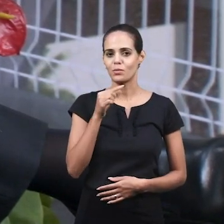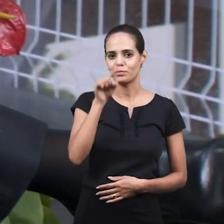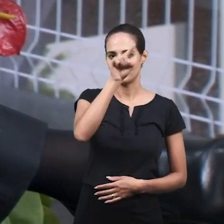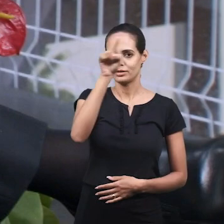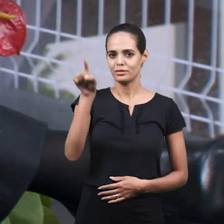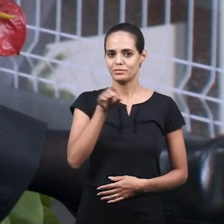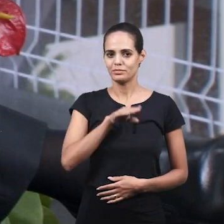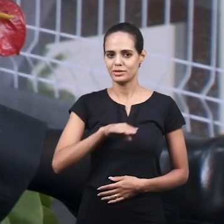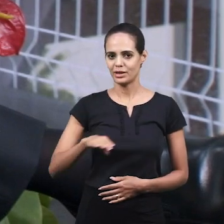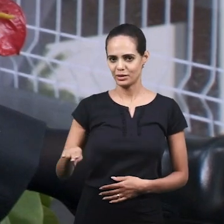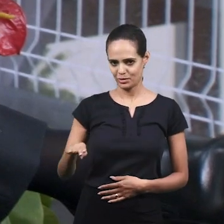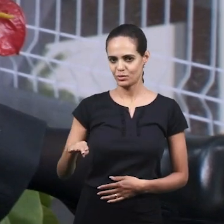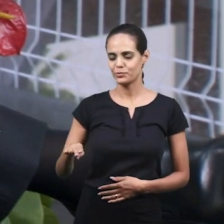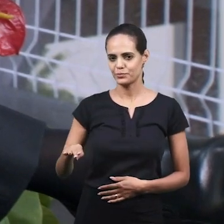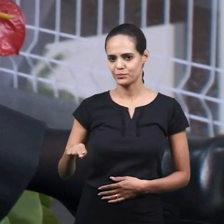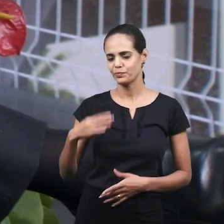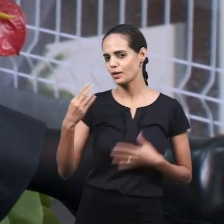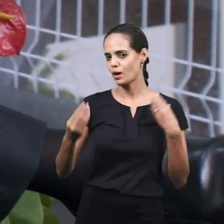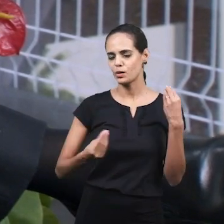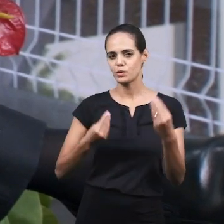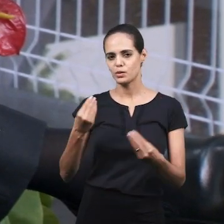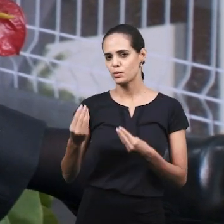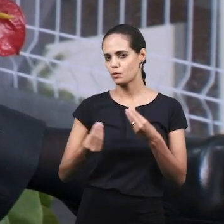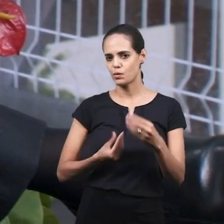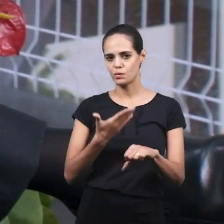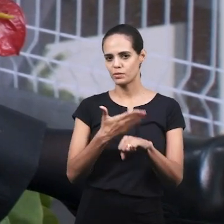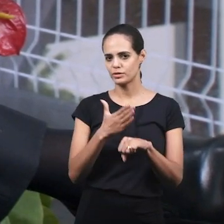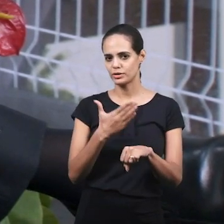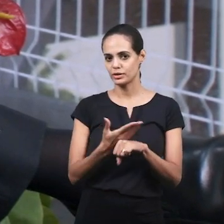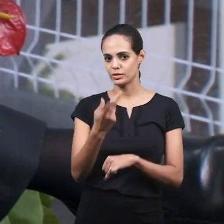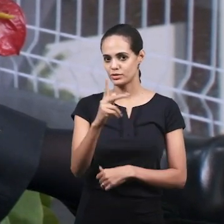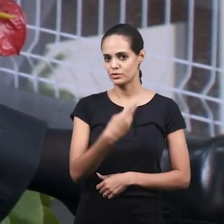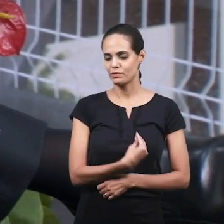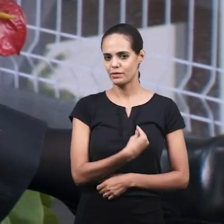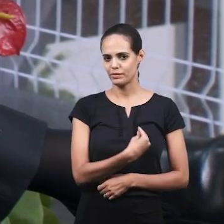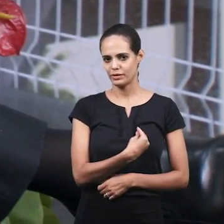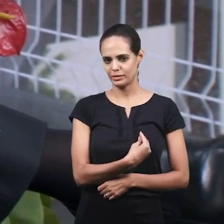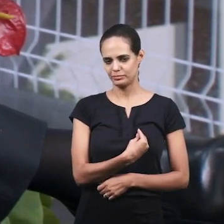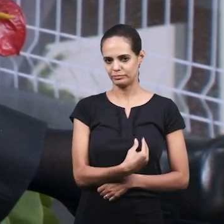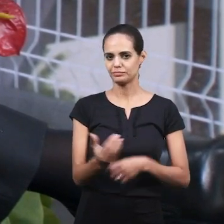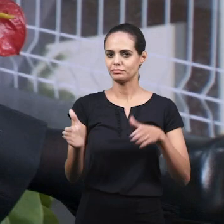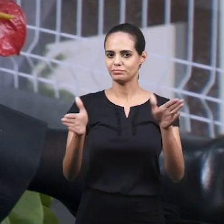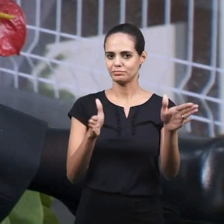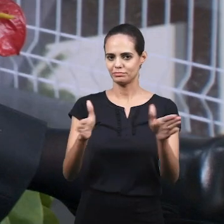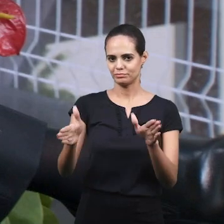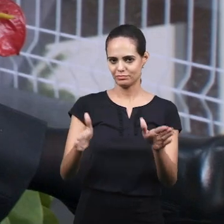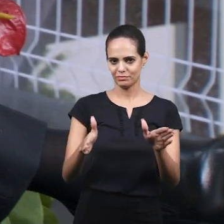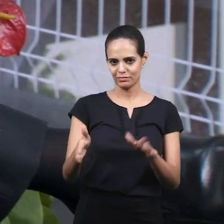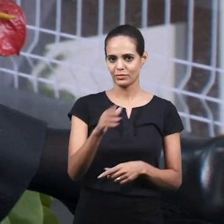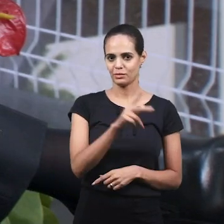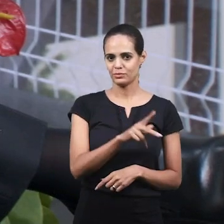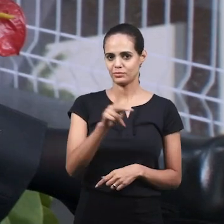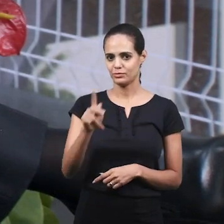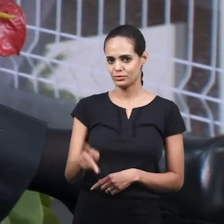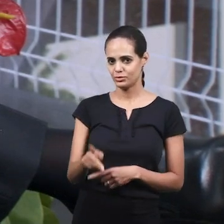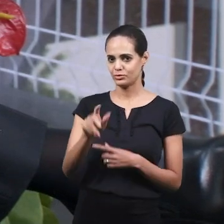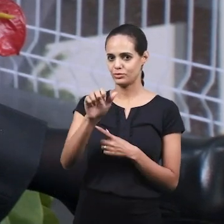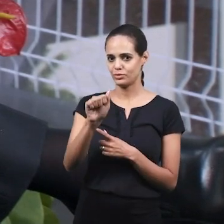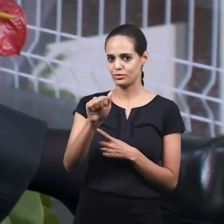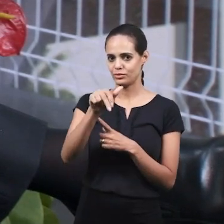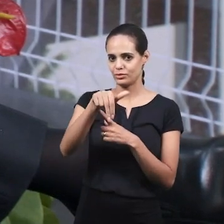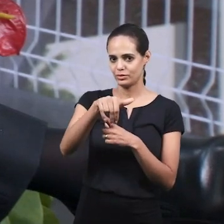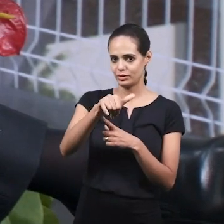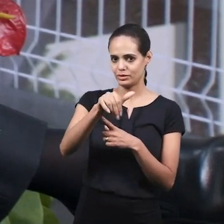par Zachée, la manière comme elle peut être appliquée à votre vie. Dans le volet accessibilité, la docteure Marie